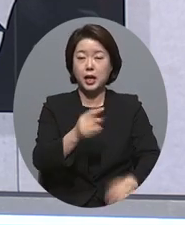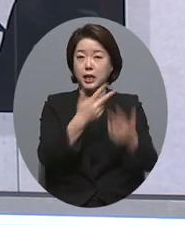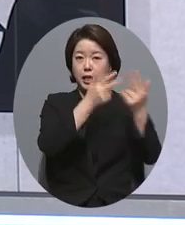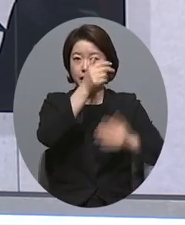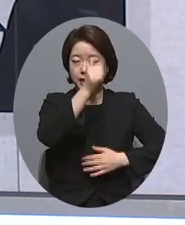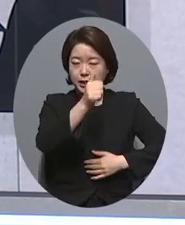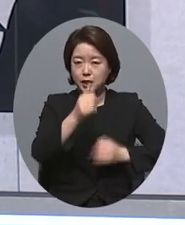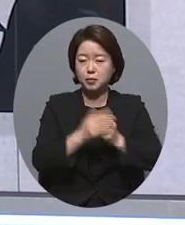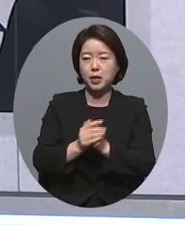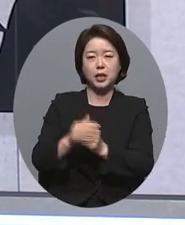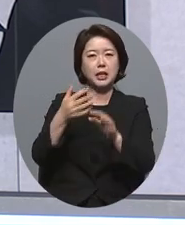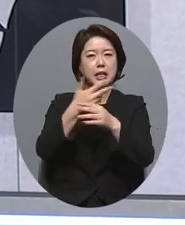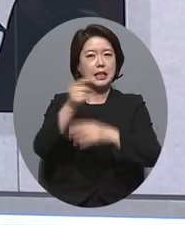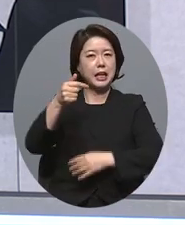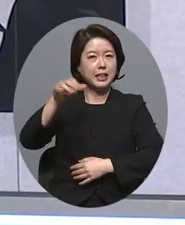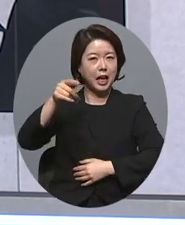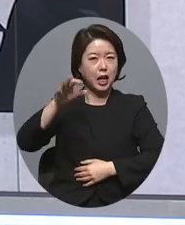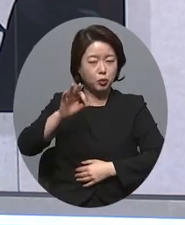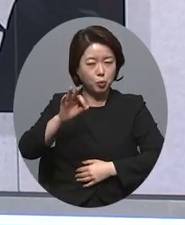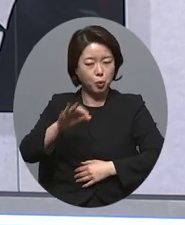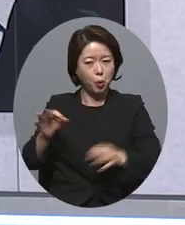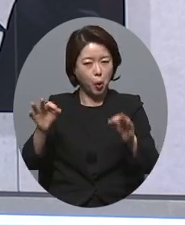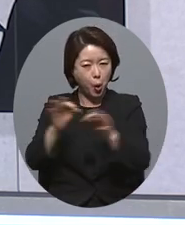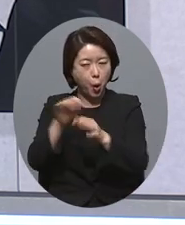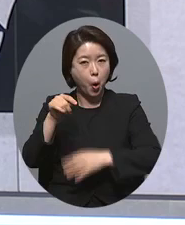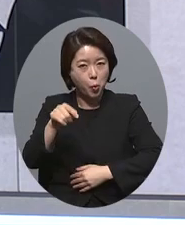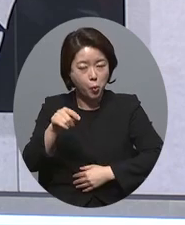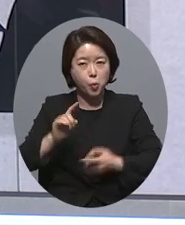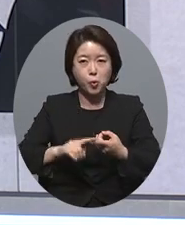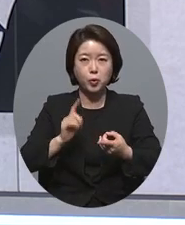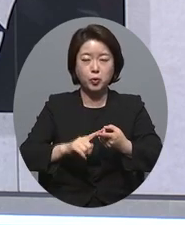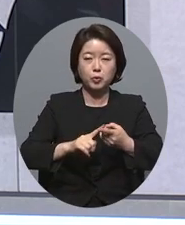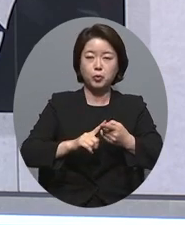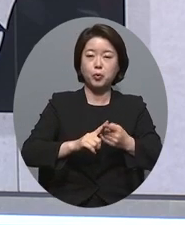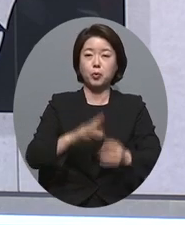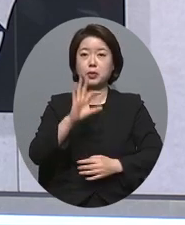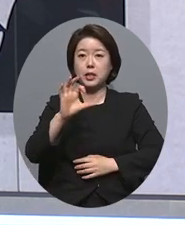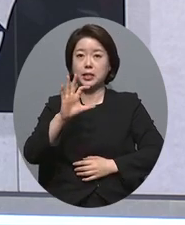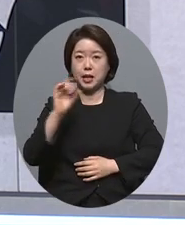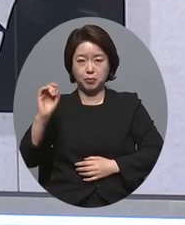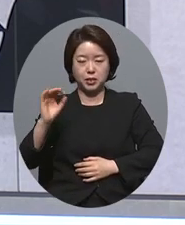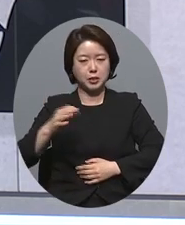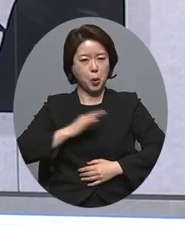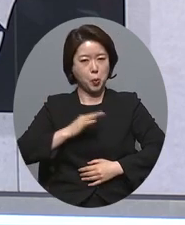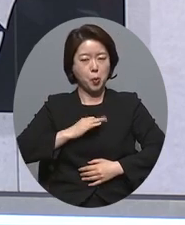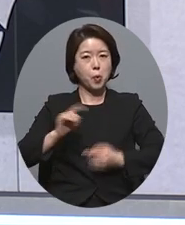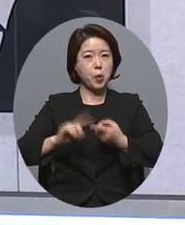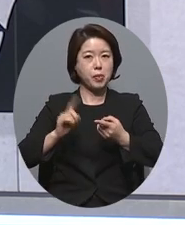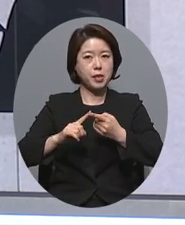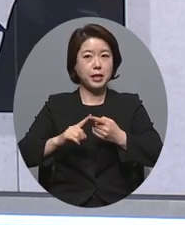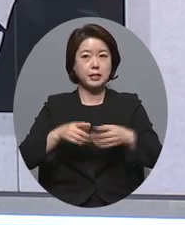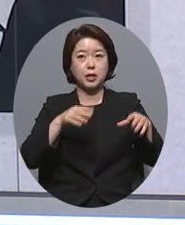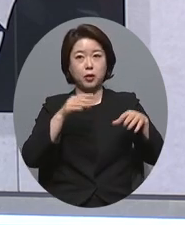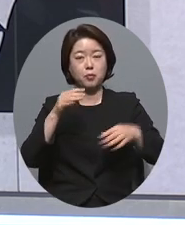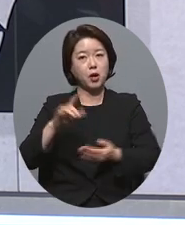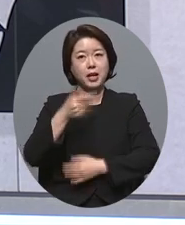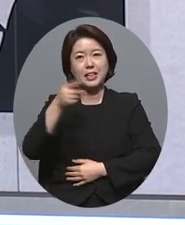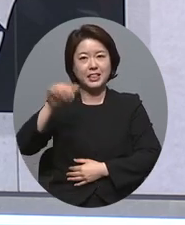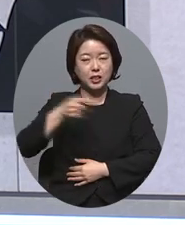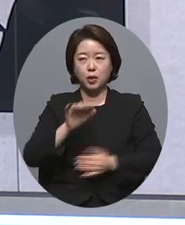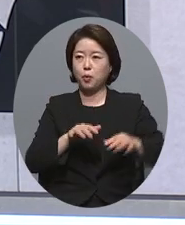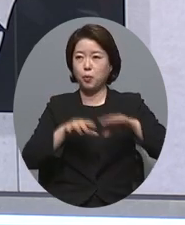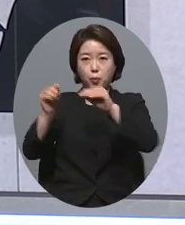다른 최측근 정진상 실장을 출국 금지시켰습니다. 잠시 후에 자세하게 이야기해보겠습니다. 자, 화요일 신통방통 광고